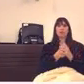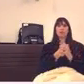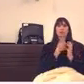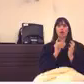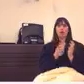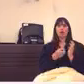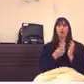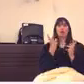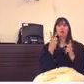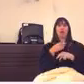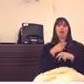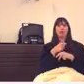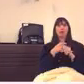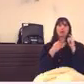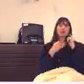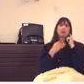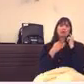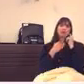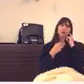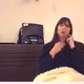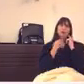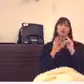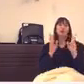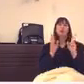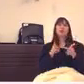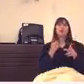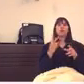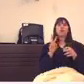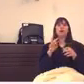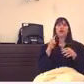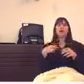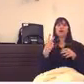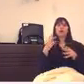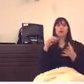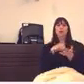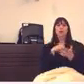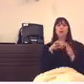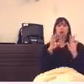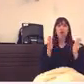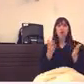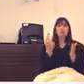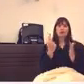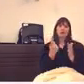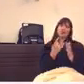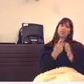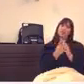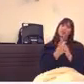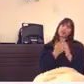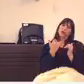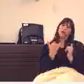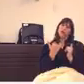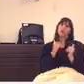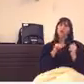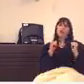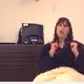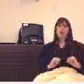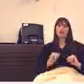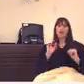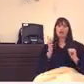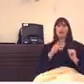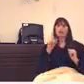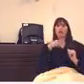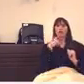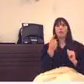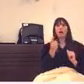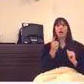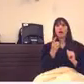יצטרכו להבין שאין אפשרות יותר להיות תחת קומפלקס אחד. עכשיו אני רוצה להרגיע פה את כל מי שאמר,